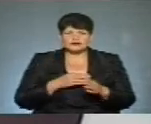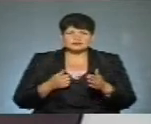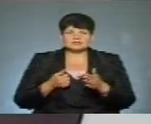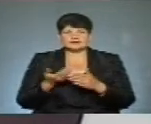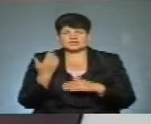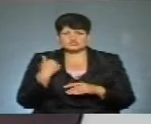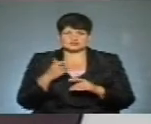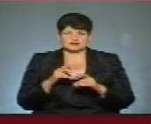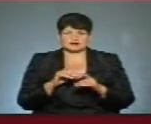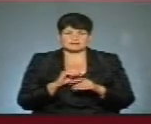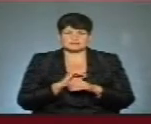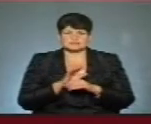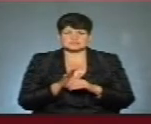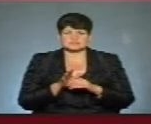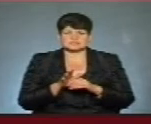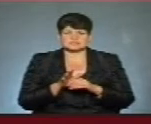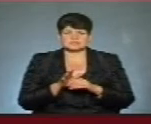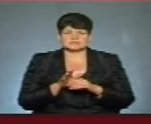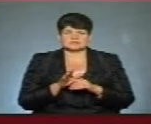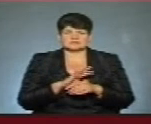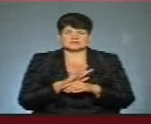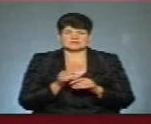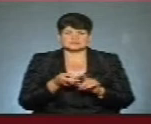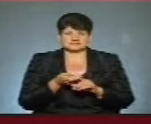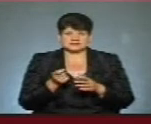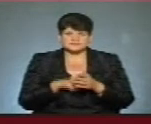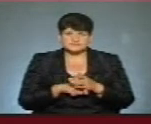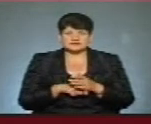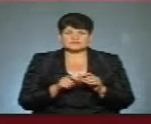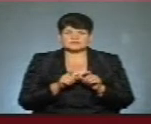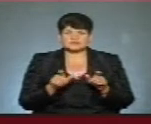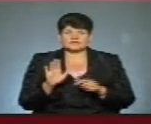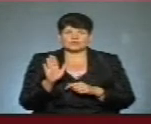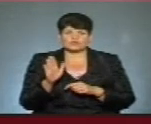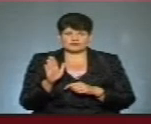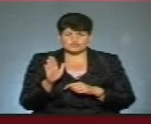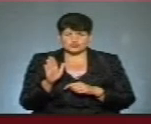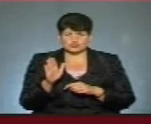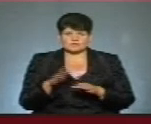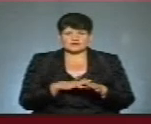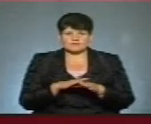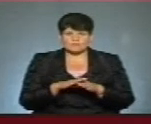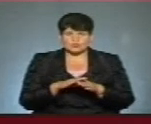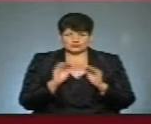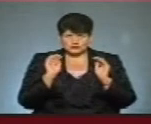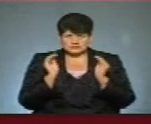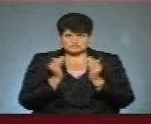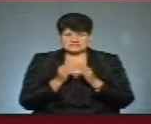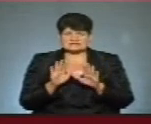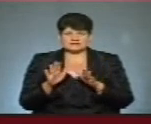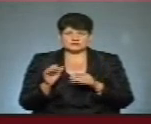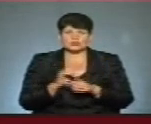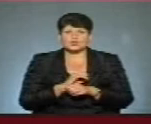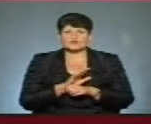карантин. Заклад закритий був в комісії ТПТНС з вівторка на повну ізоляцію в зв'язку з випадками